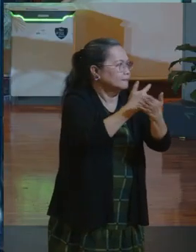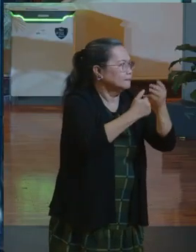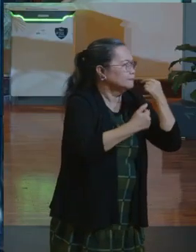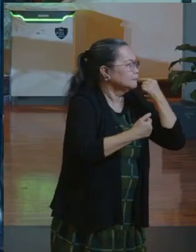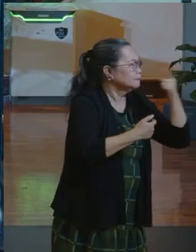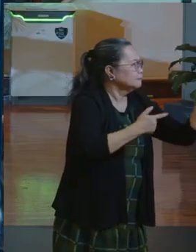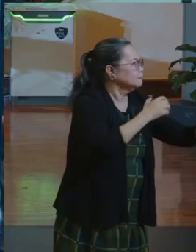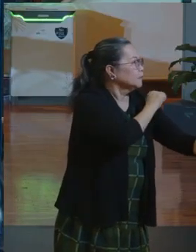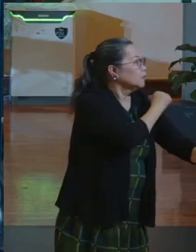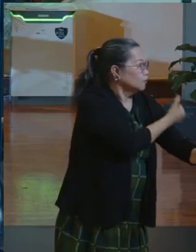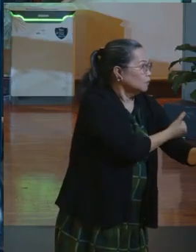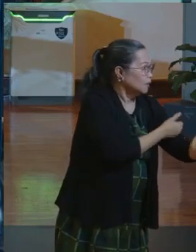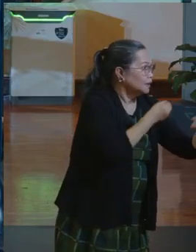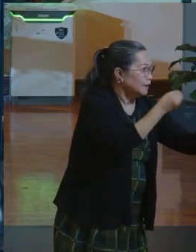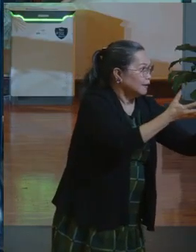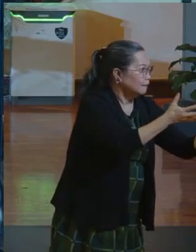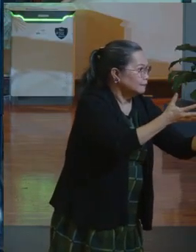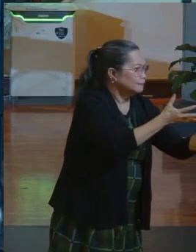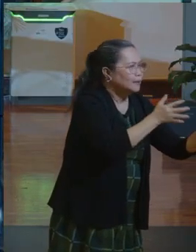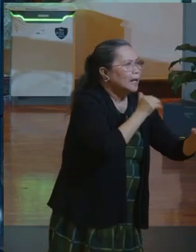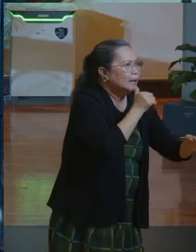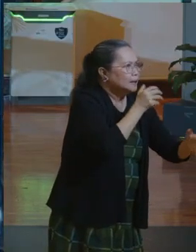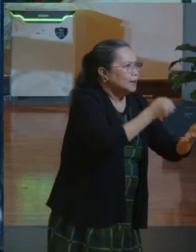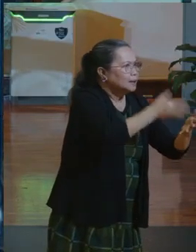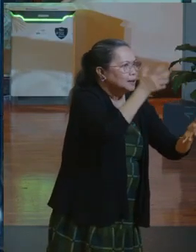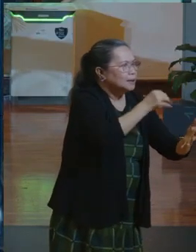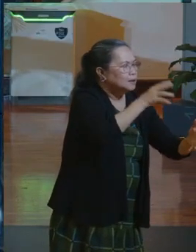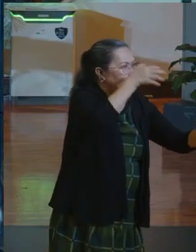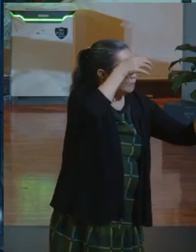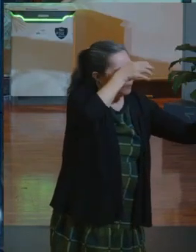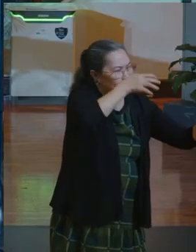ganong kapangyarihan. 2 Corinthians